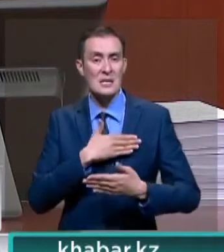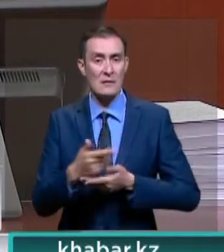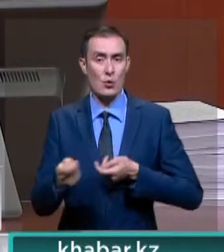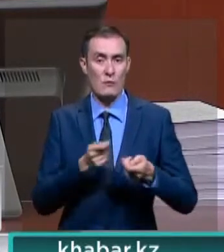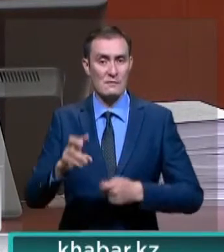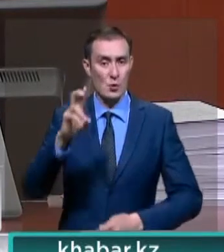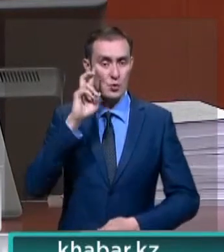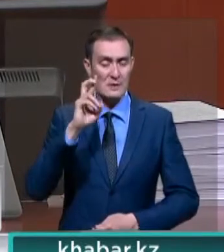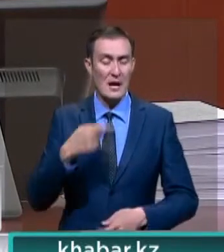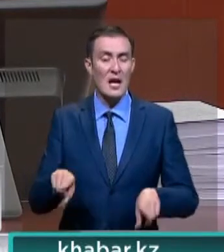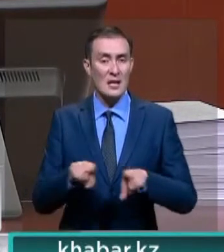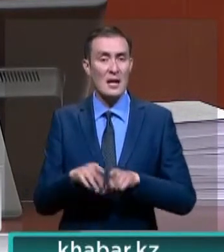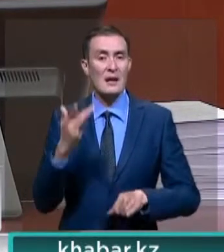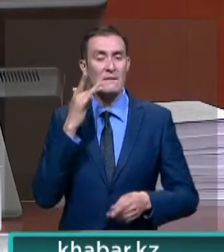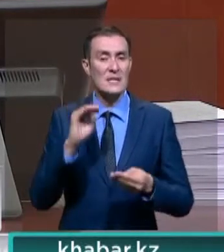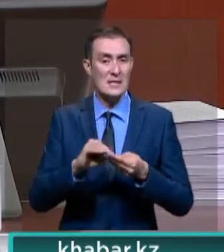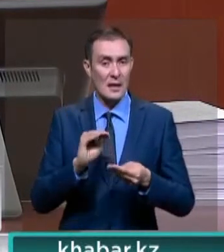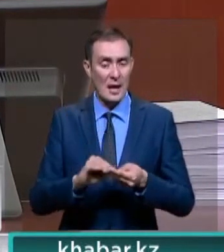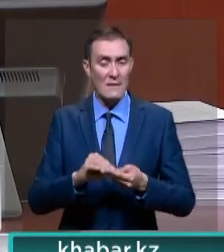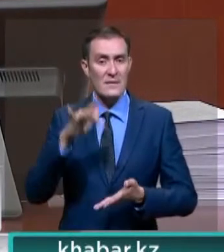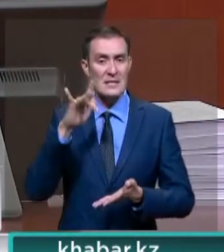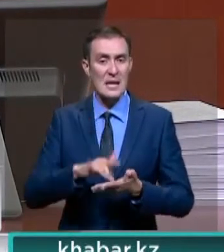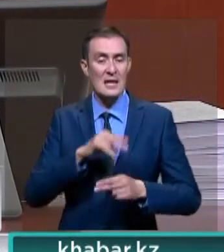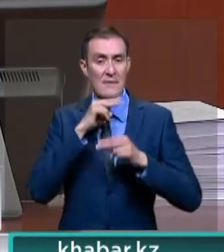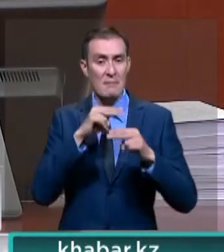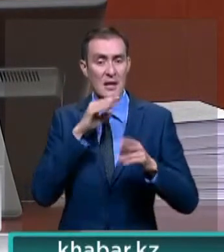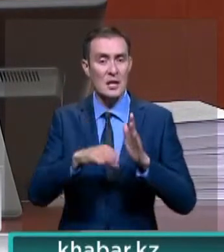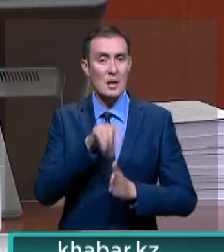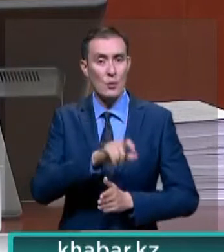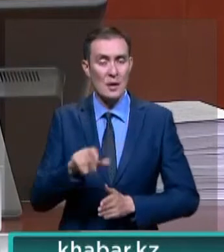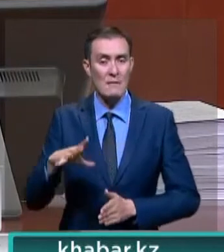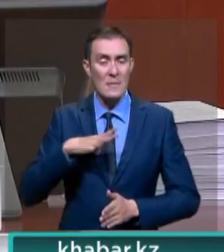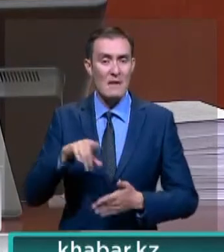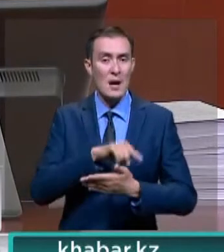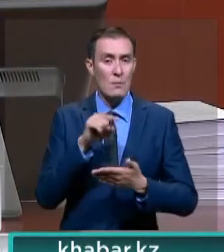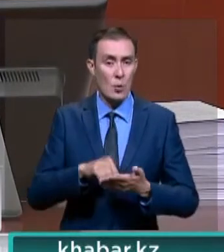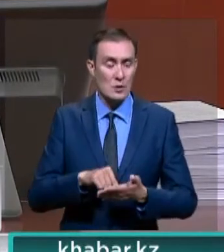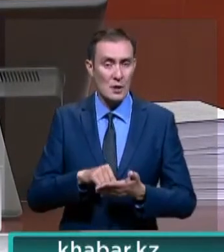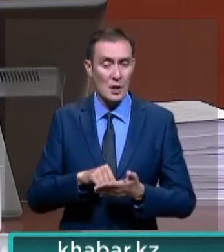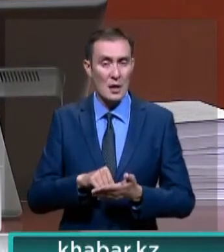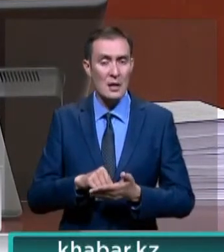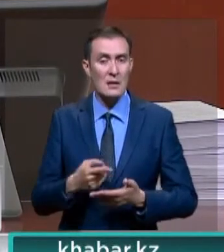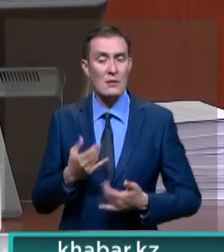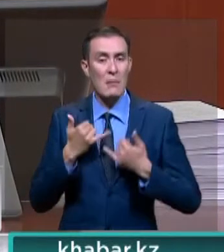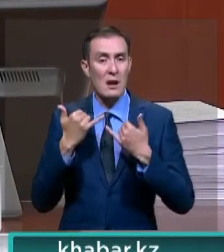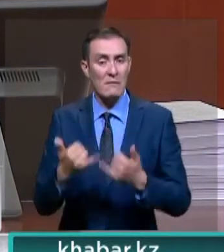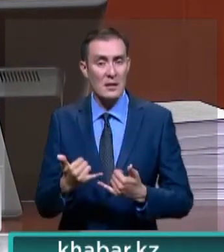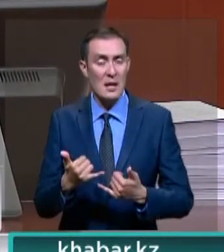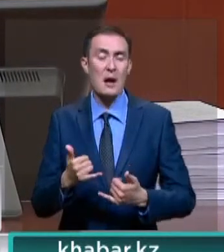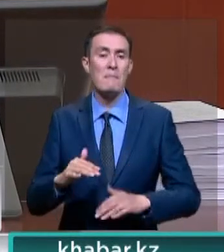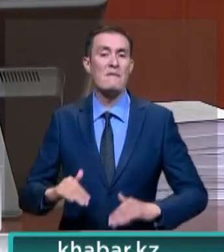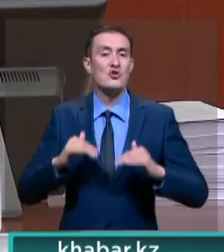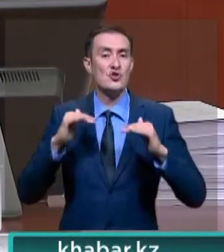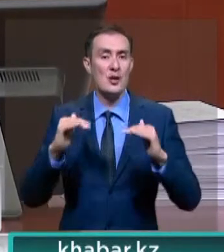При этом, как всегда, в центре внимания парламентариев вопросы, направленные на